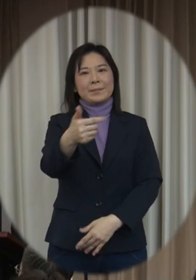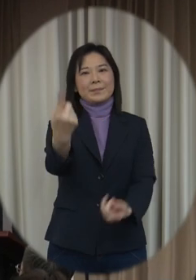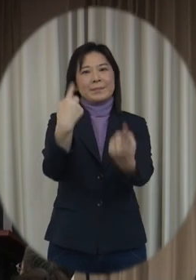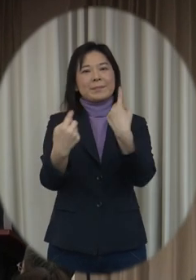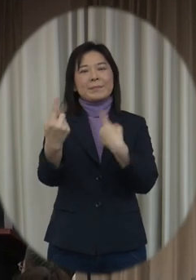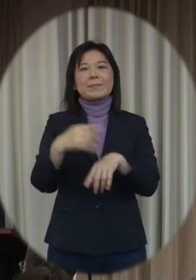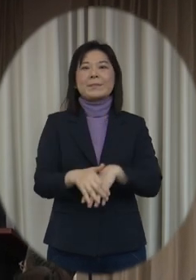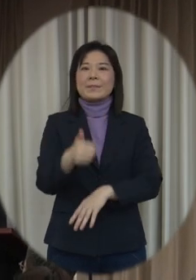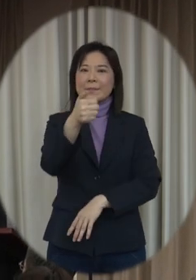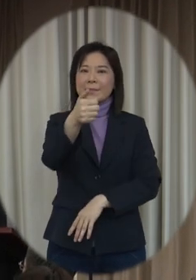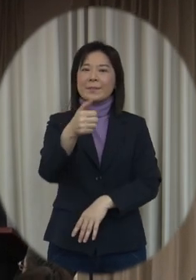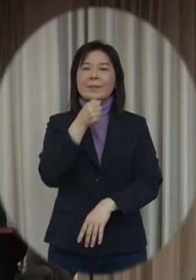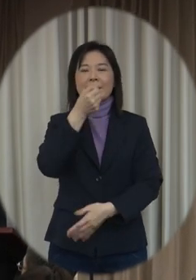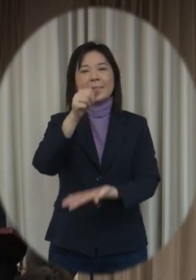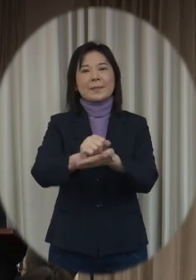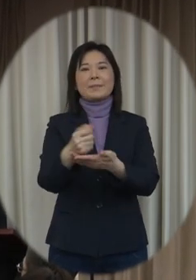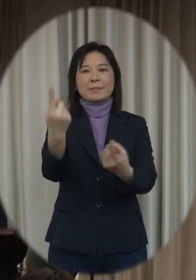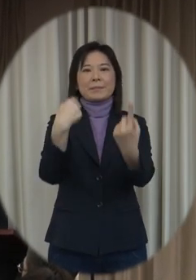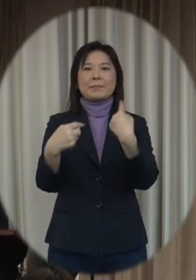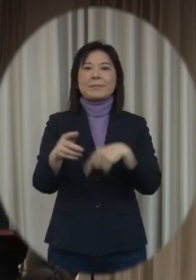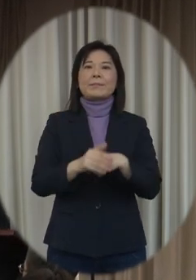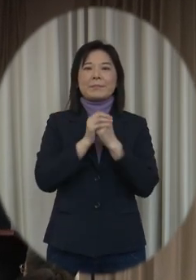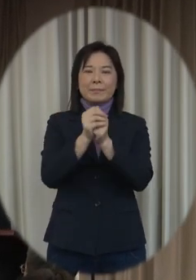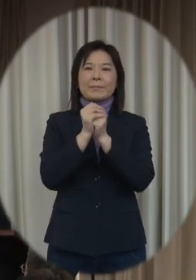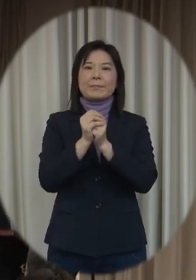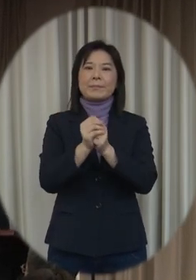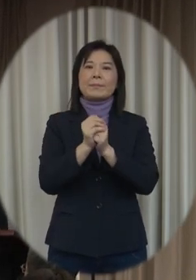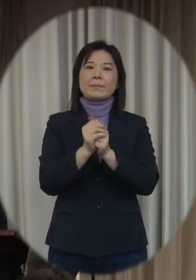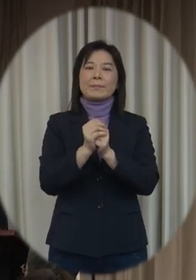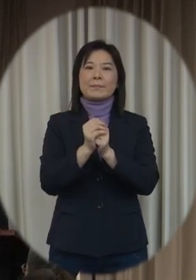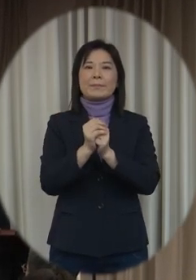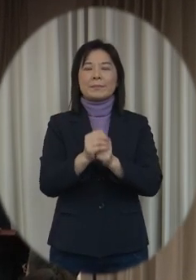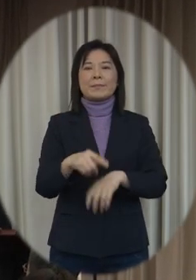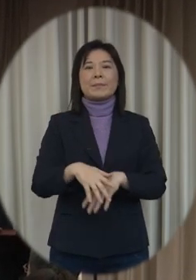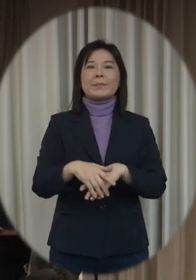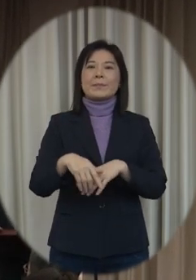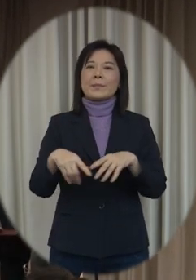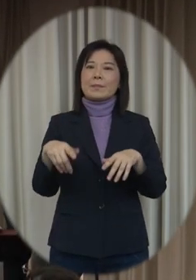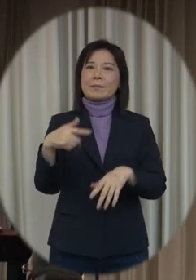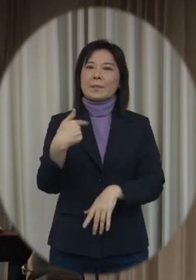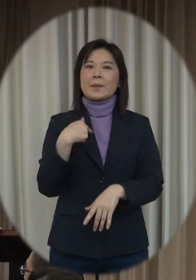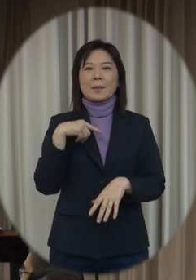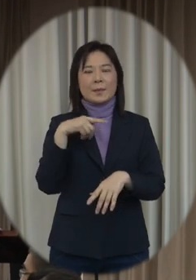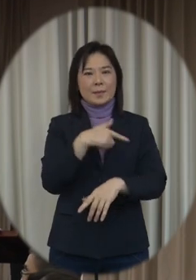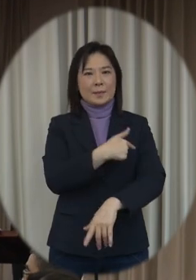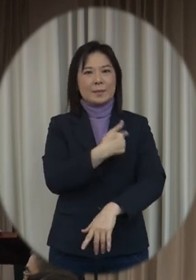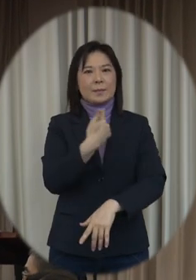也谢谢媒体朋友的到场。祝大家周末愉快，谢谢。